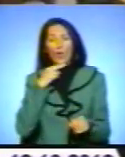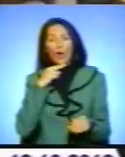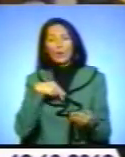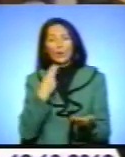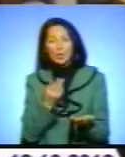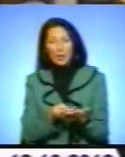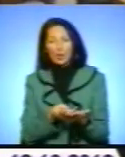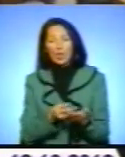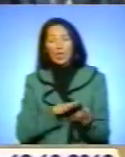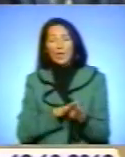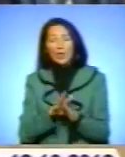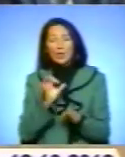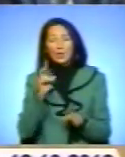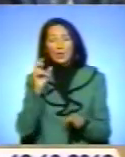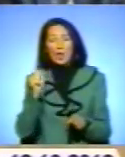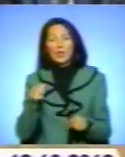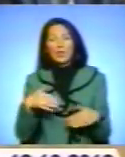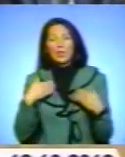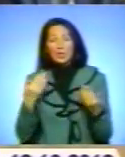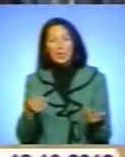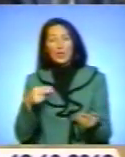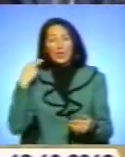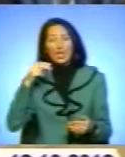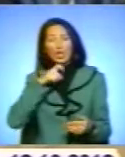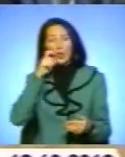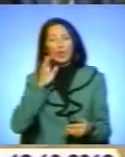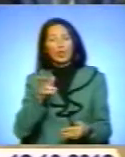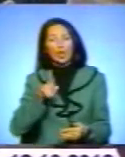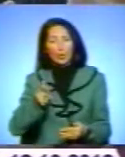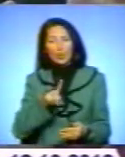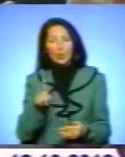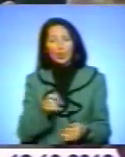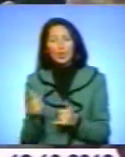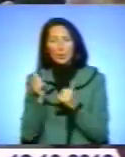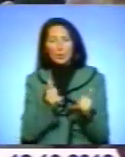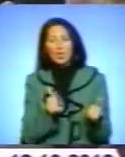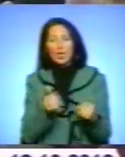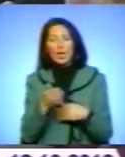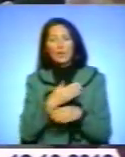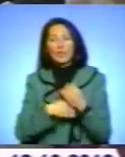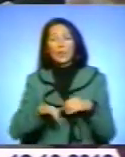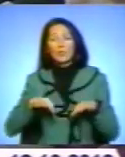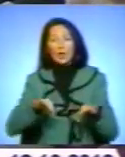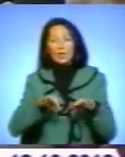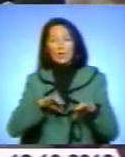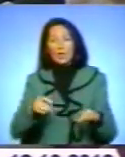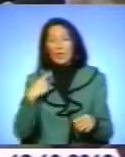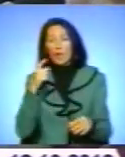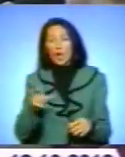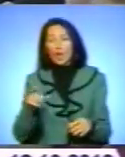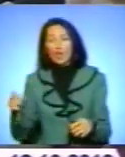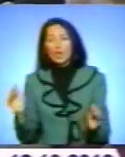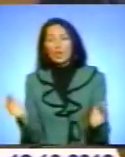виконанні соціальних ініціатив президента України Віктора Януковича щодо забезпечення інвалідними візками осіб з обмеженими